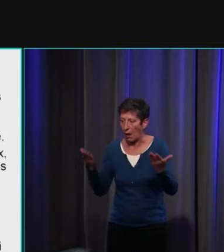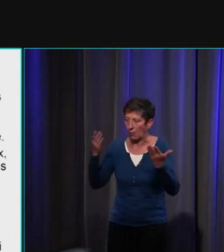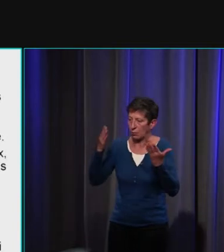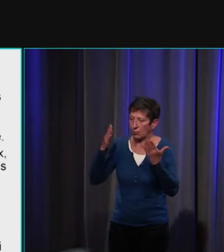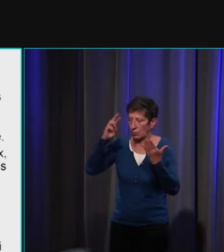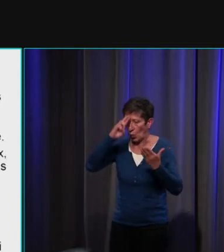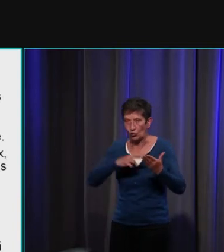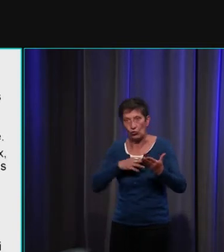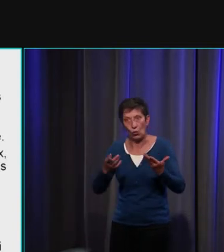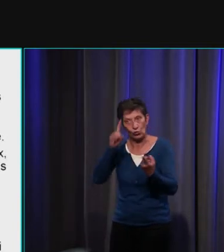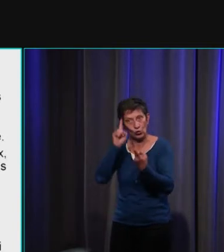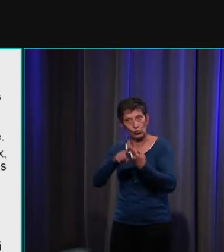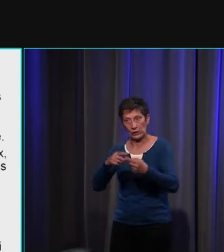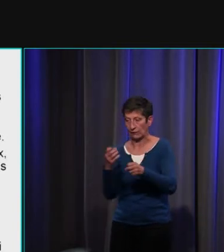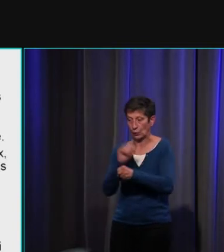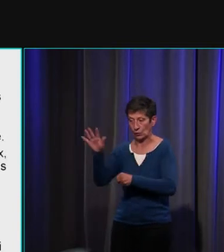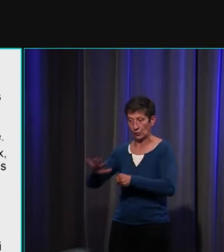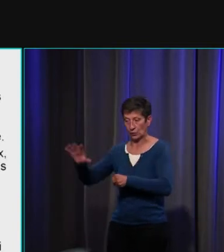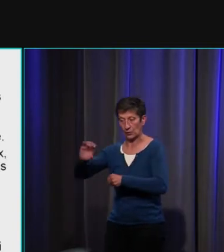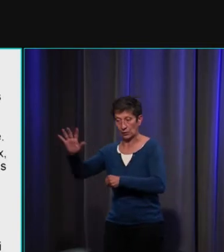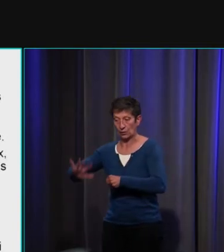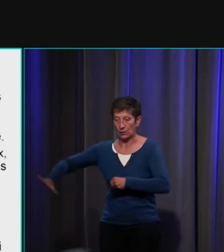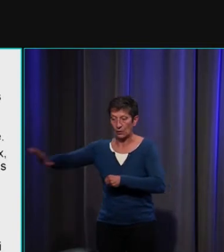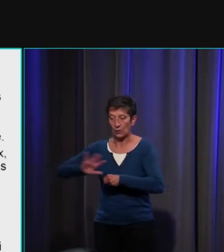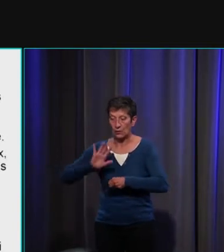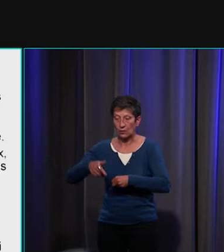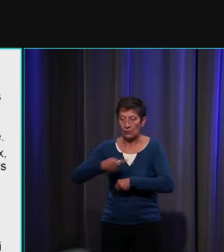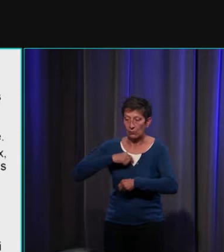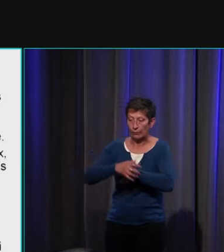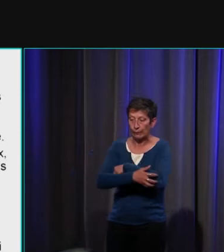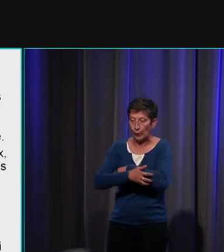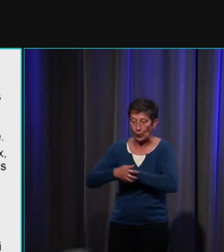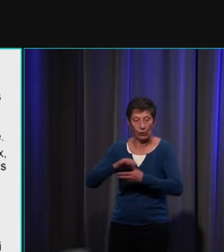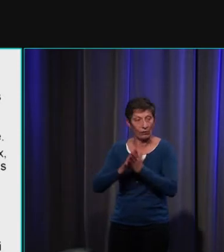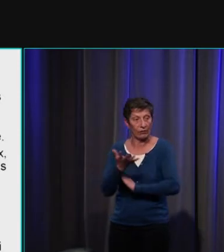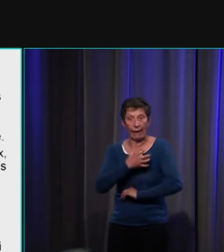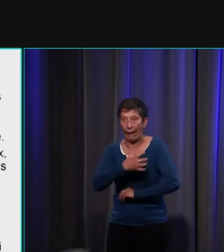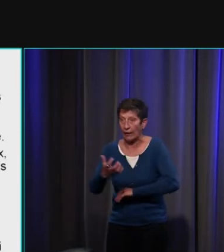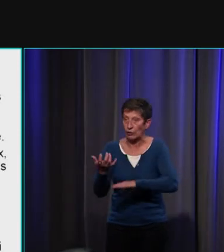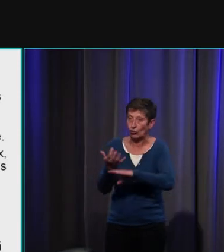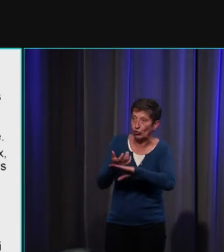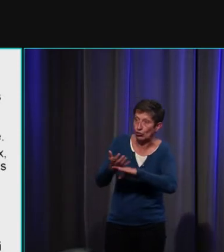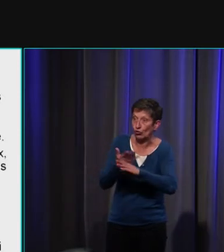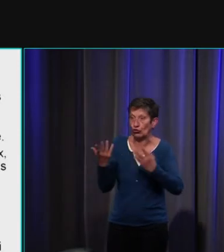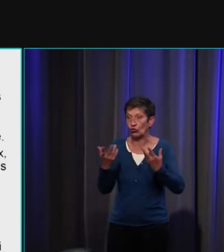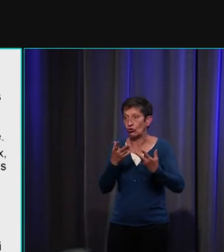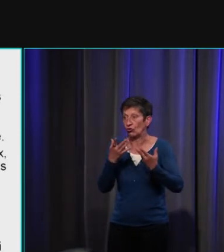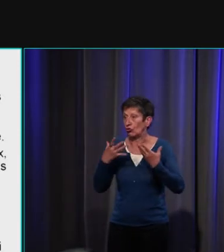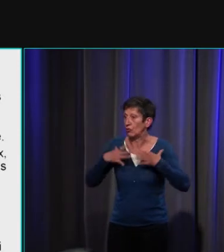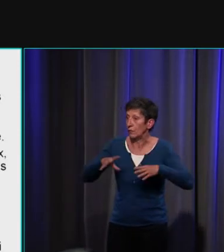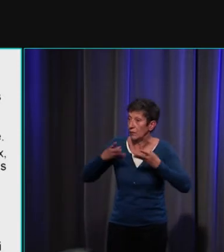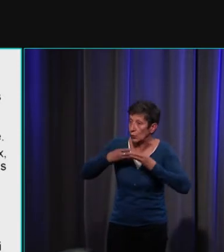dans les balkans mais dès que nous sommes des pauvres que nous étions devenus riches en numéro de rue bip autres soirées terre jardin